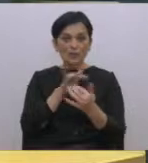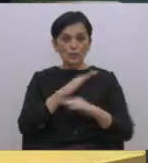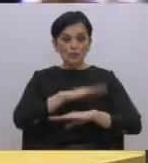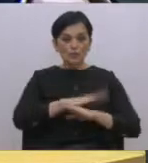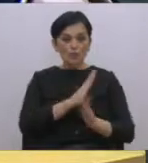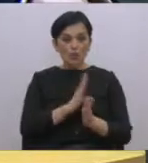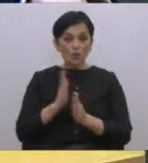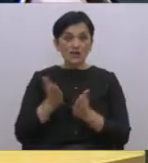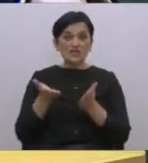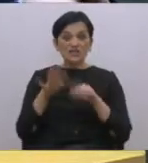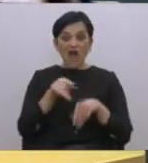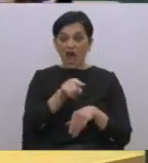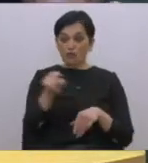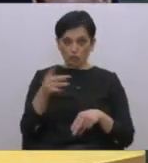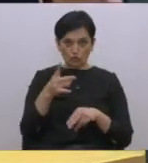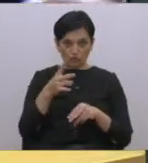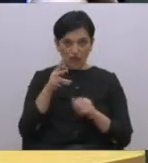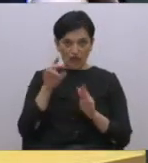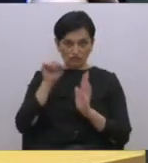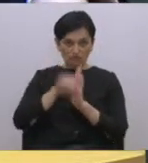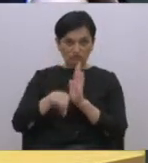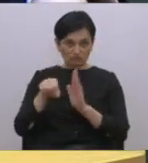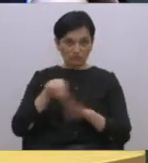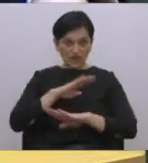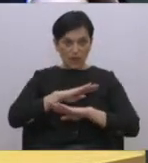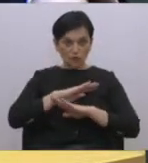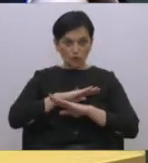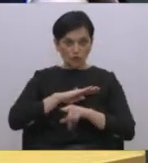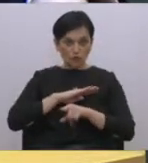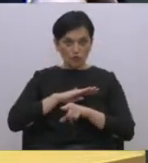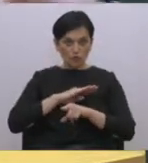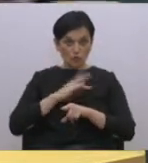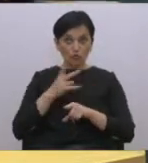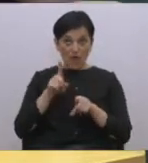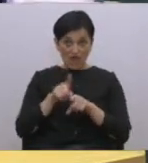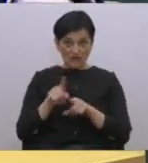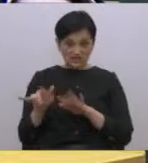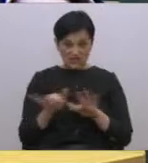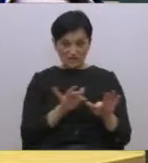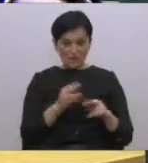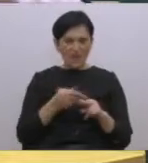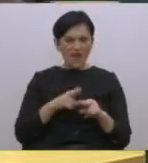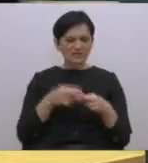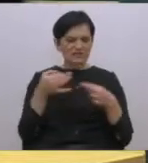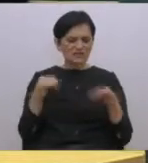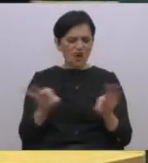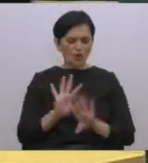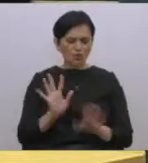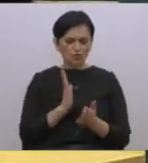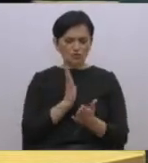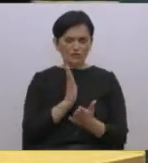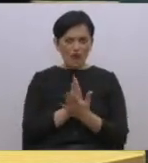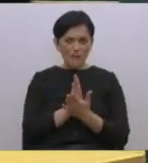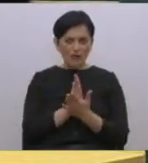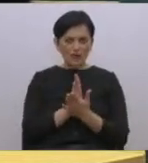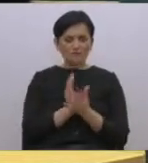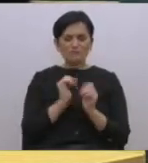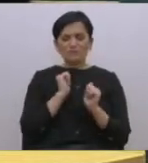და დანარჩენები უნდა დაიხოცონ. Აი ამისკენ უნდა ვიმოძრაოთ, ეს არის დაუშვებელი.